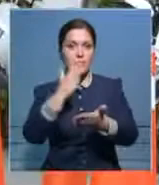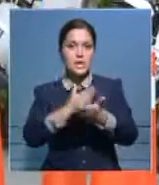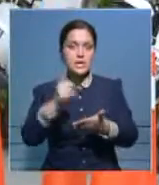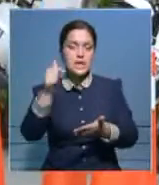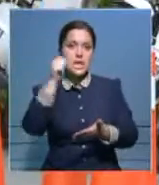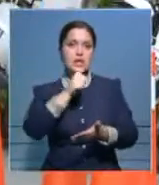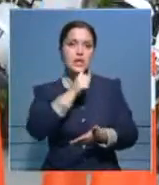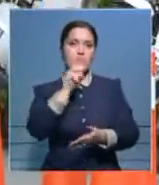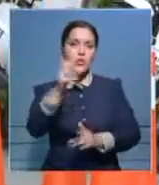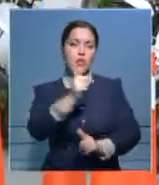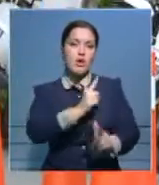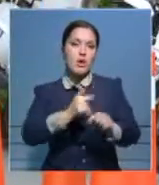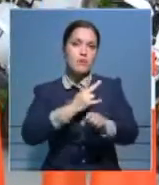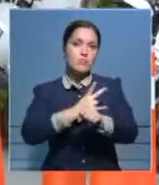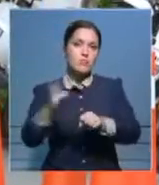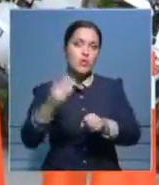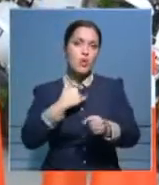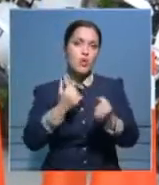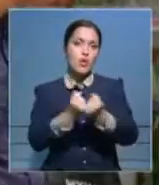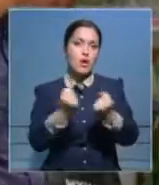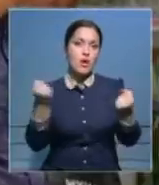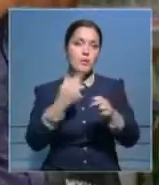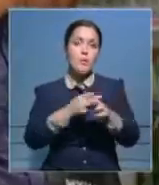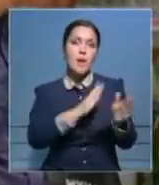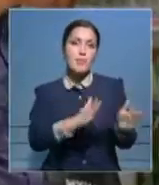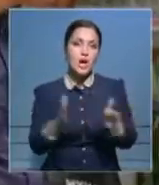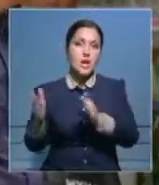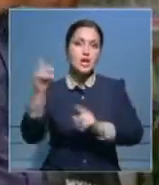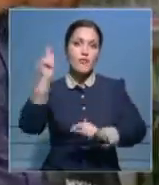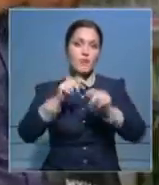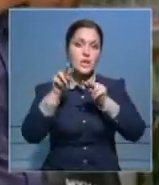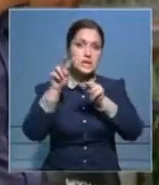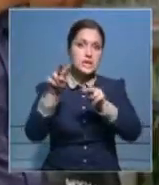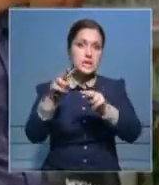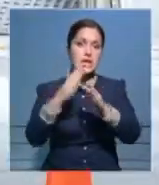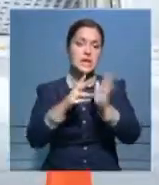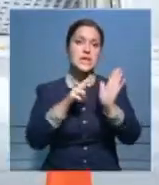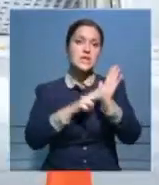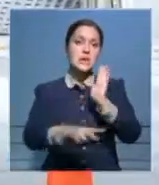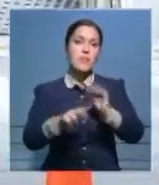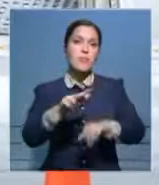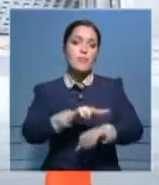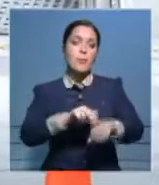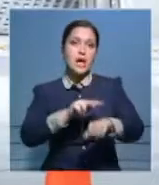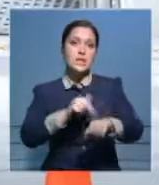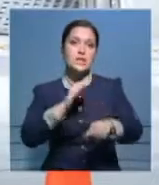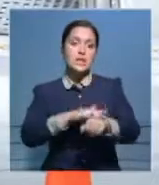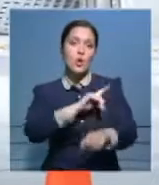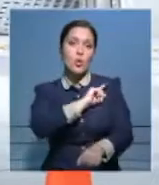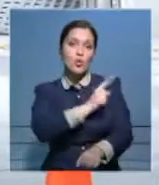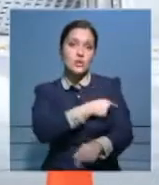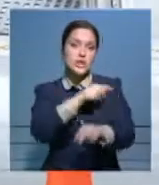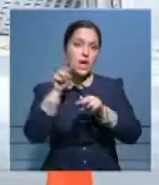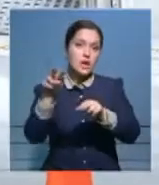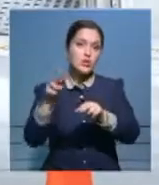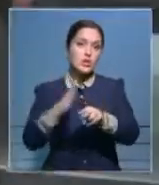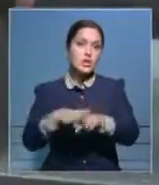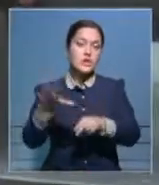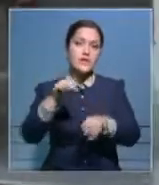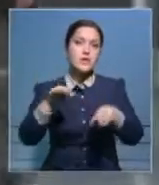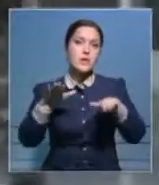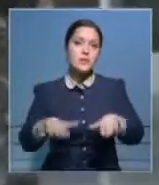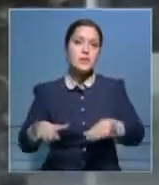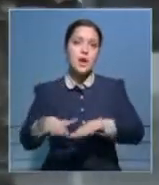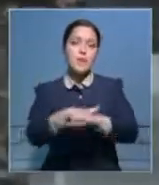о готовящихся терактах. За порядком на форуме сейчас следят свыше 7 тысяч полицейских. Под усиленный контроль взяли все места